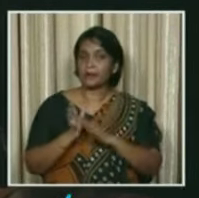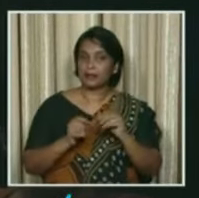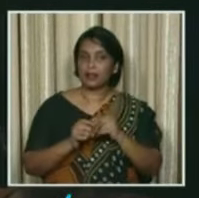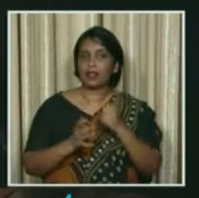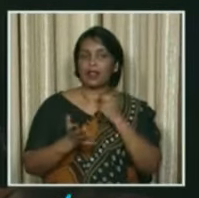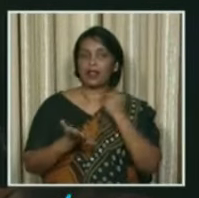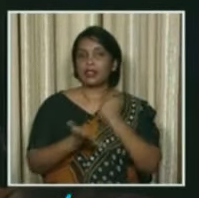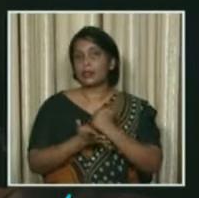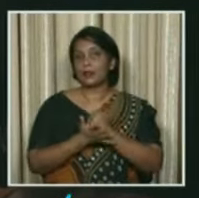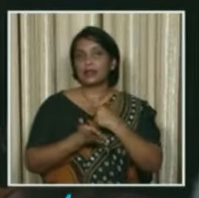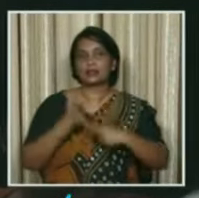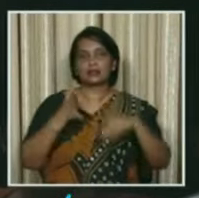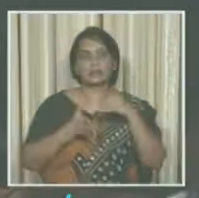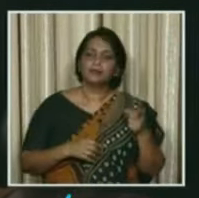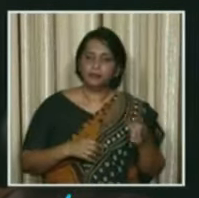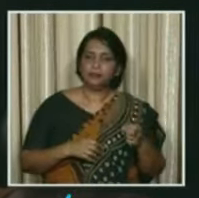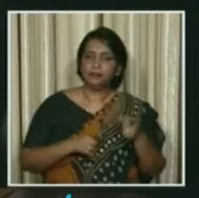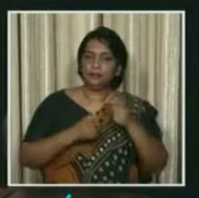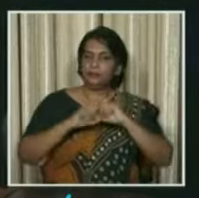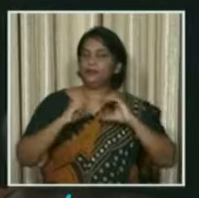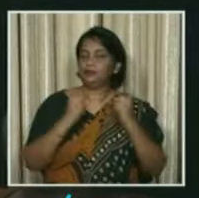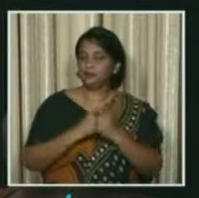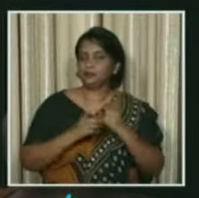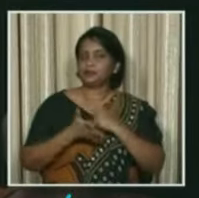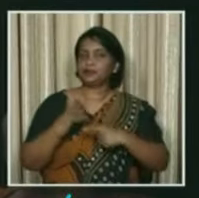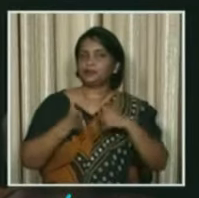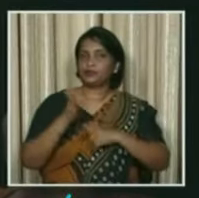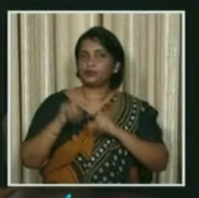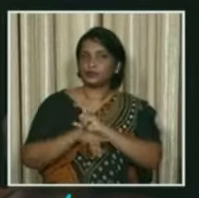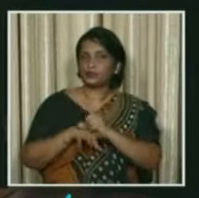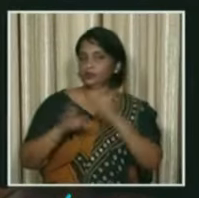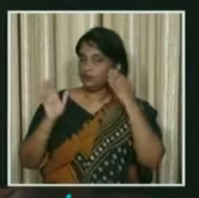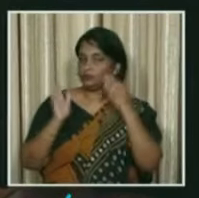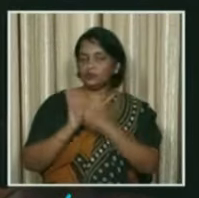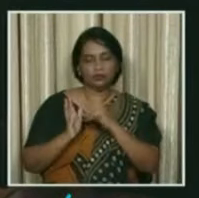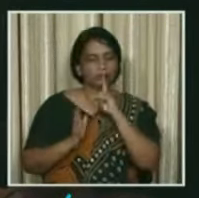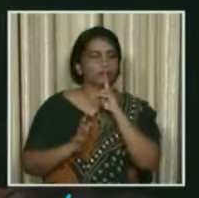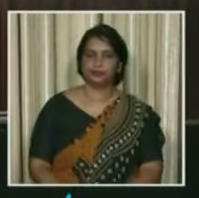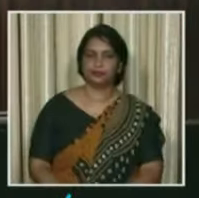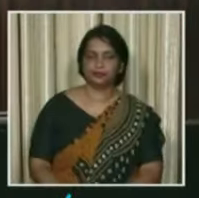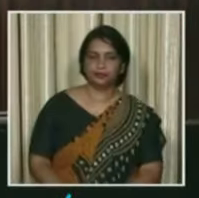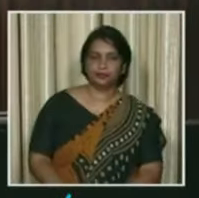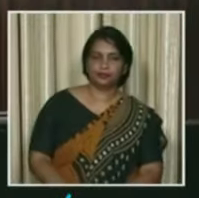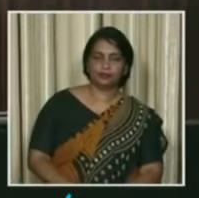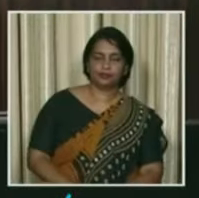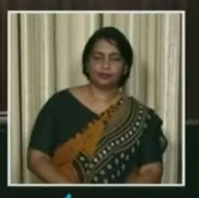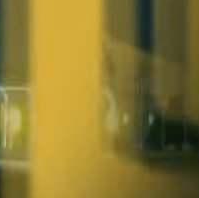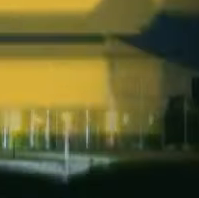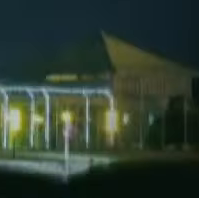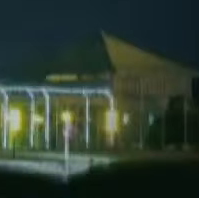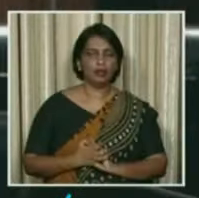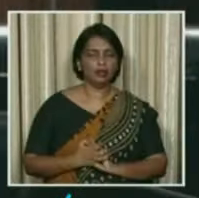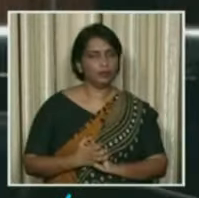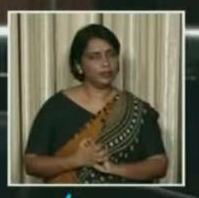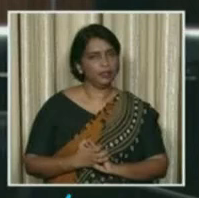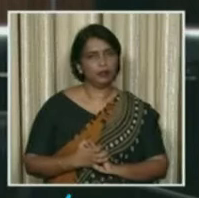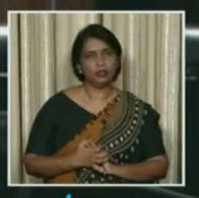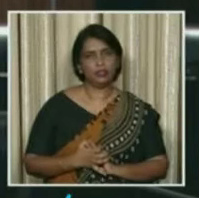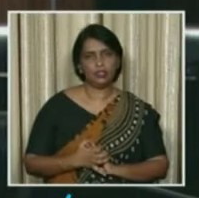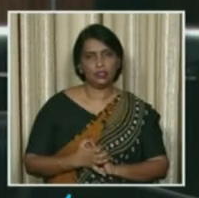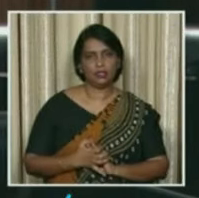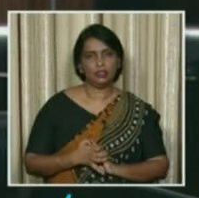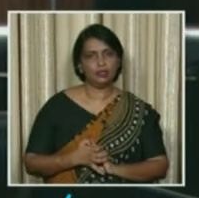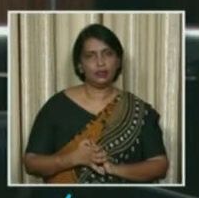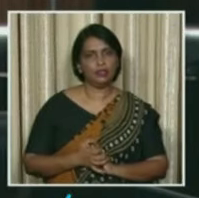ඡන්දෙ පාවිච්චි කරන්න අවස්ථාවක් ලබා දෙන්න කියලා මැතිවරණ කොමිෂමේ අවධානයට ඒ සඳහා යොමු කරන්න කියලා මම ගෞරවයෙන් ඉල්ලා සිටිනවා. ඒ ගැන අවධානය යොමු කරන්න.